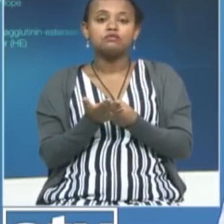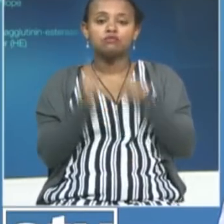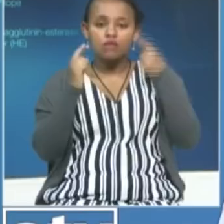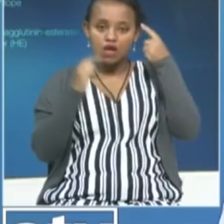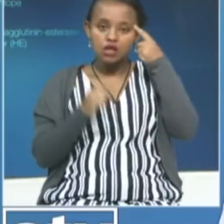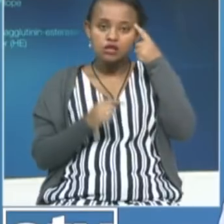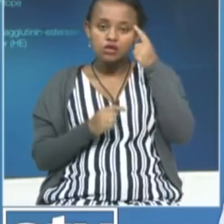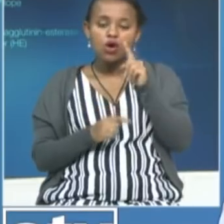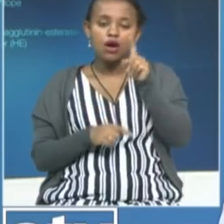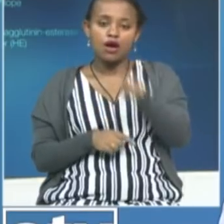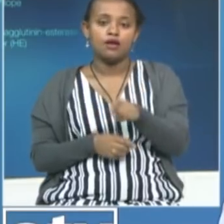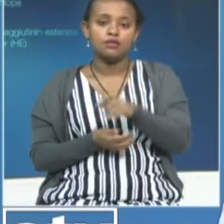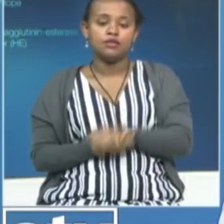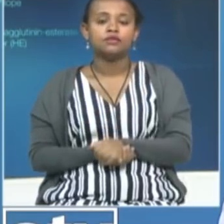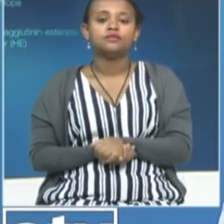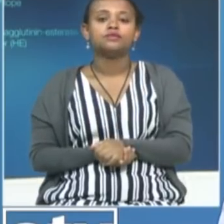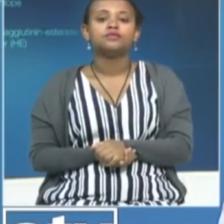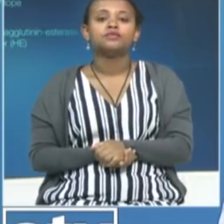ማስተዋል አለብን። መልካም።